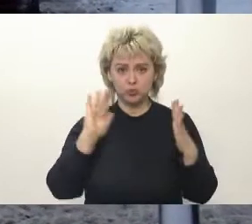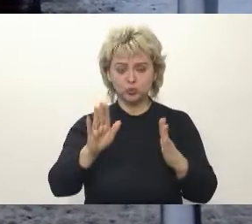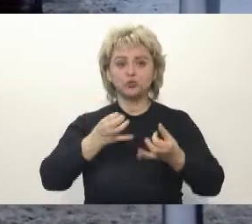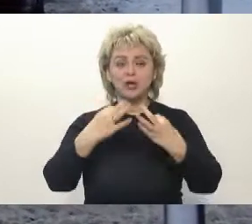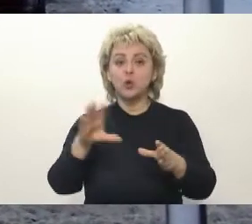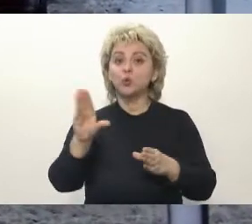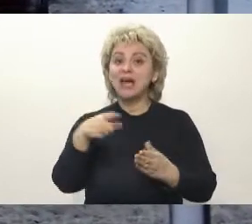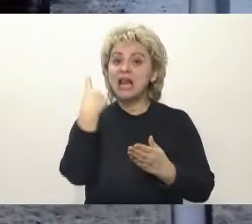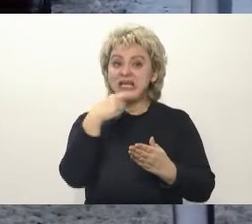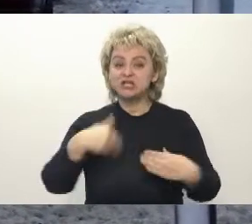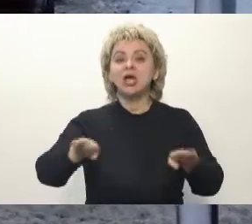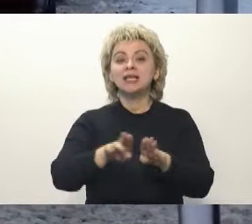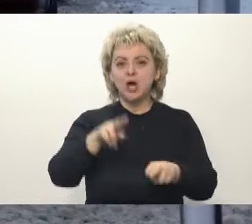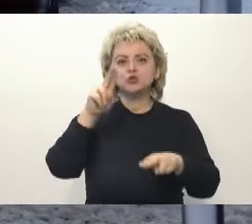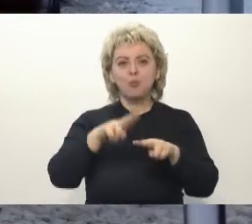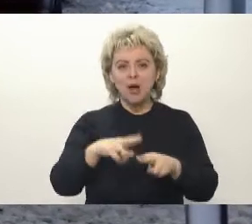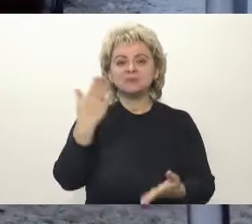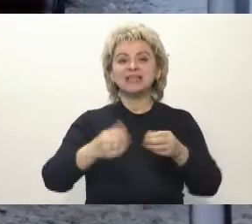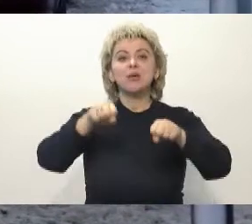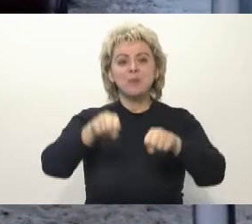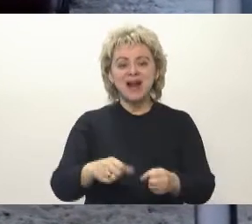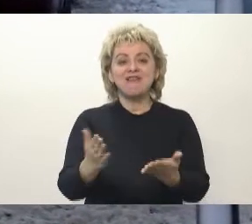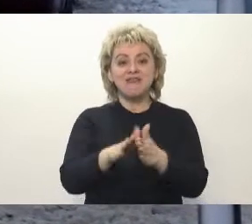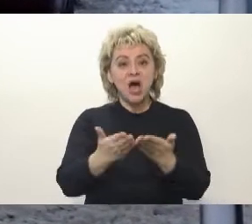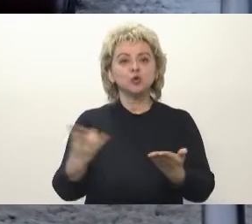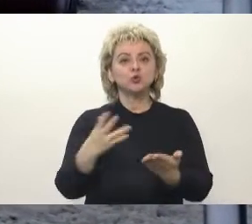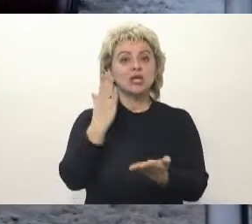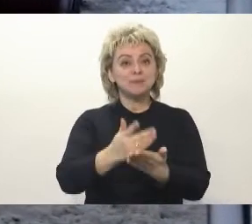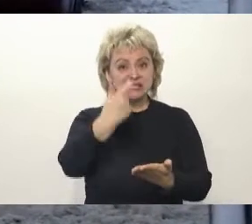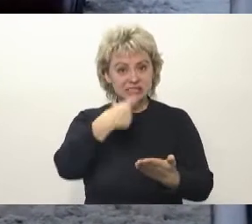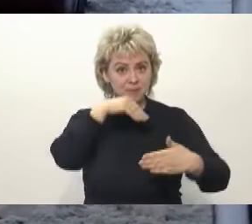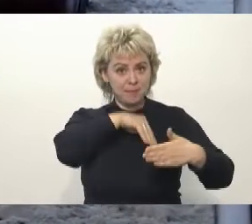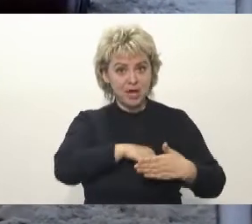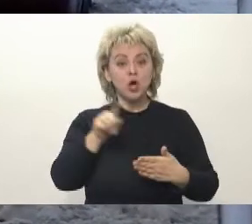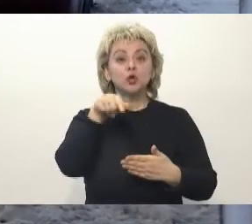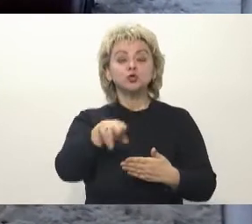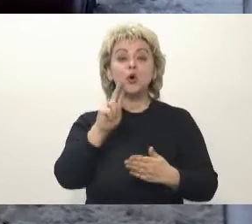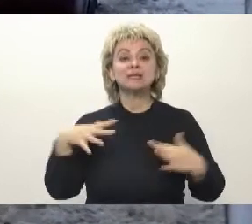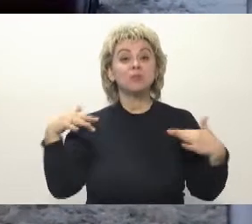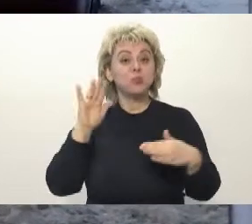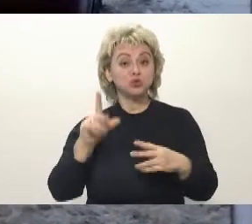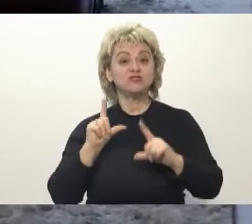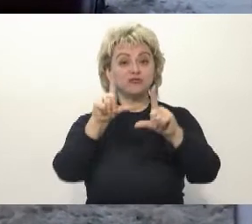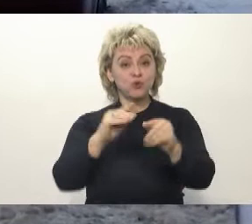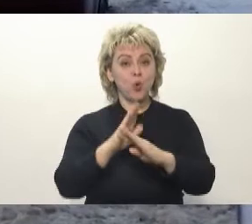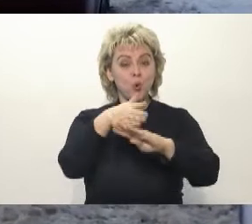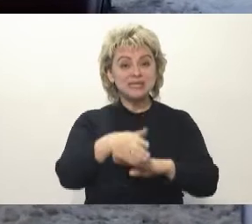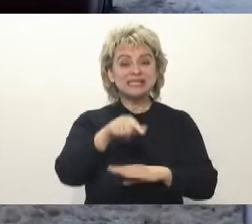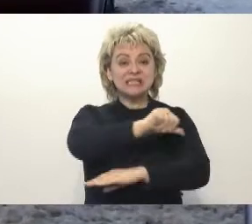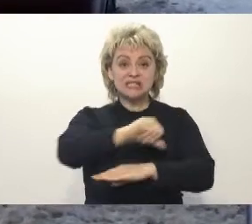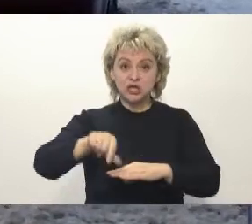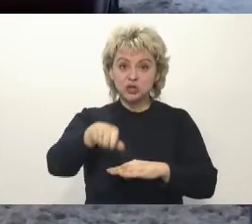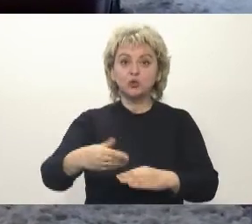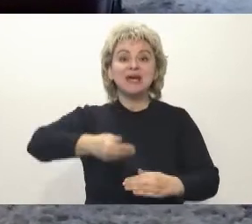по удостоверению личности. Так что паспорт или права нужно всегда иметь при себе. Тем же, кто собирается в гости на приграничную территорию,